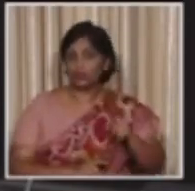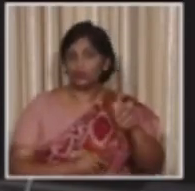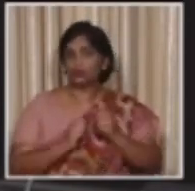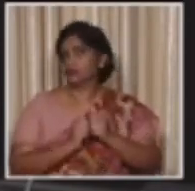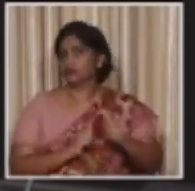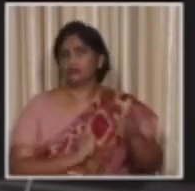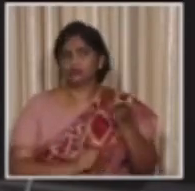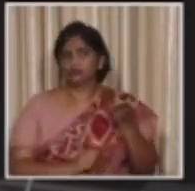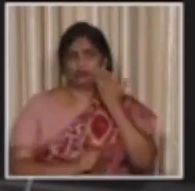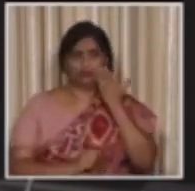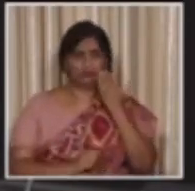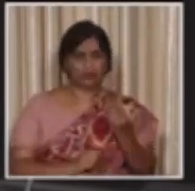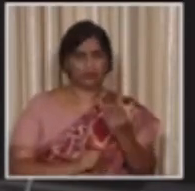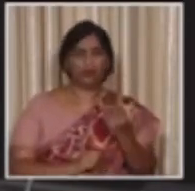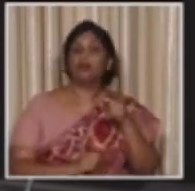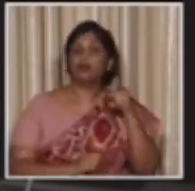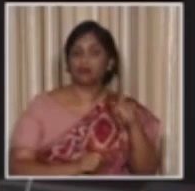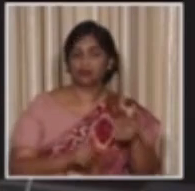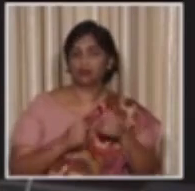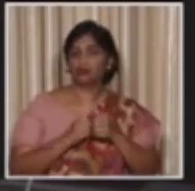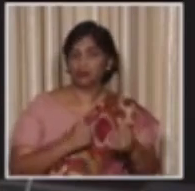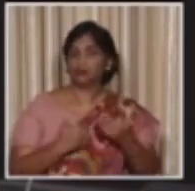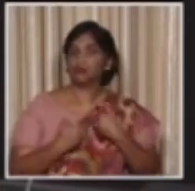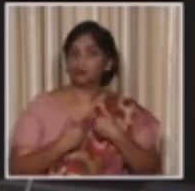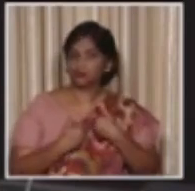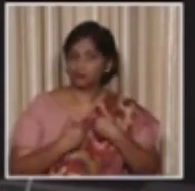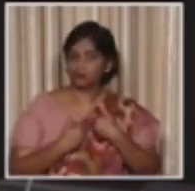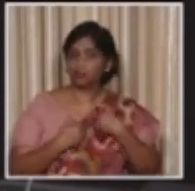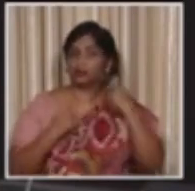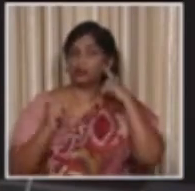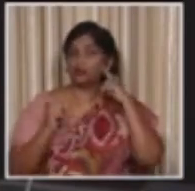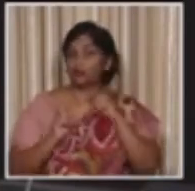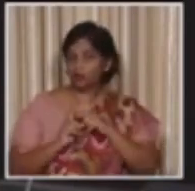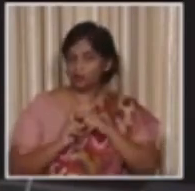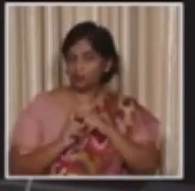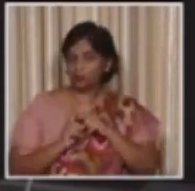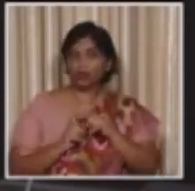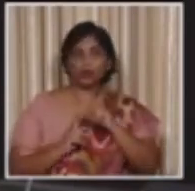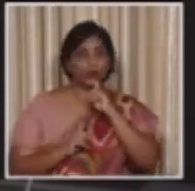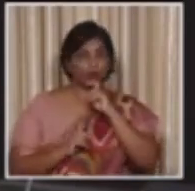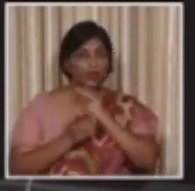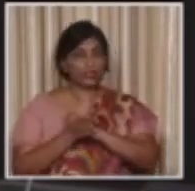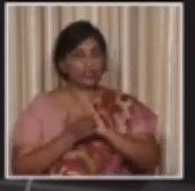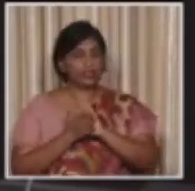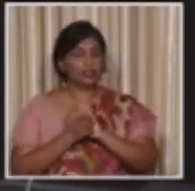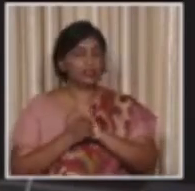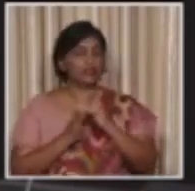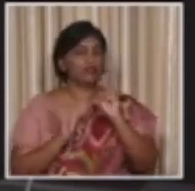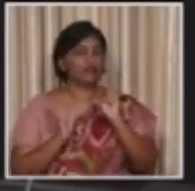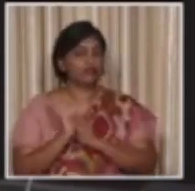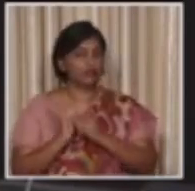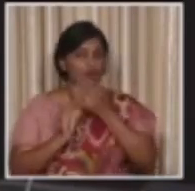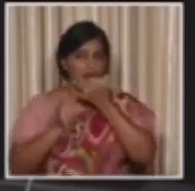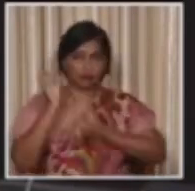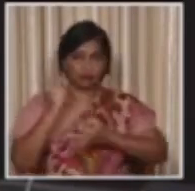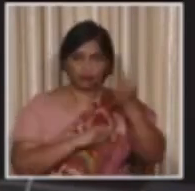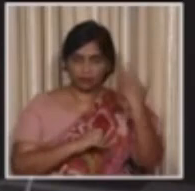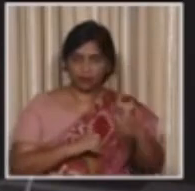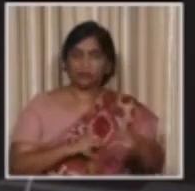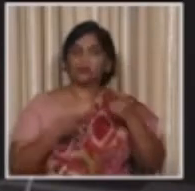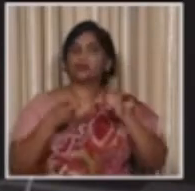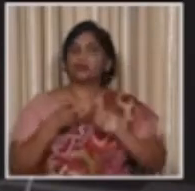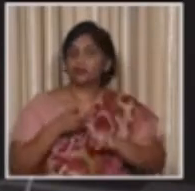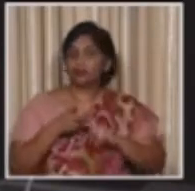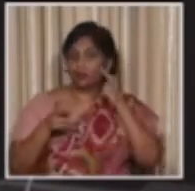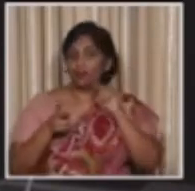කටයුතු සම්බන්ධයෙන්. එතකොට මේ සම්බන්ධයෙන් මම මේ සම්බන්ධයෙන් අධිකරණ සේවා කොමිසමට මම පැමිණිලි කරලා තියෙනවා. ඊට අමතරව